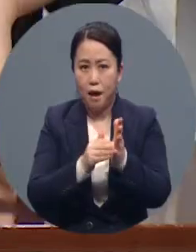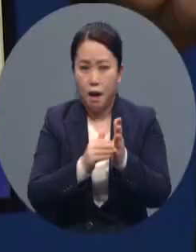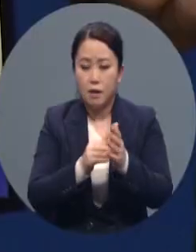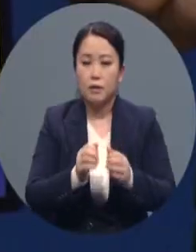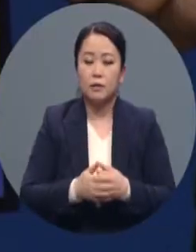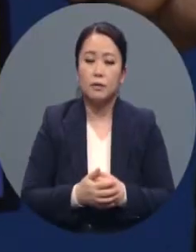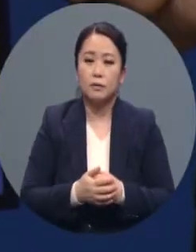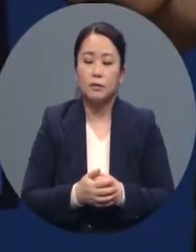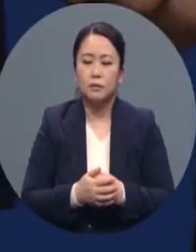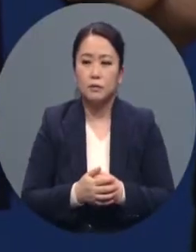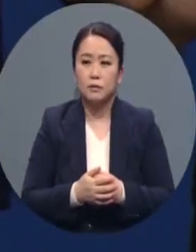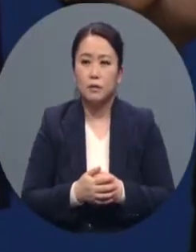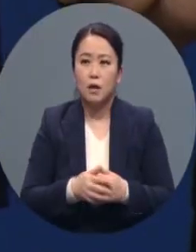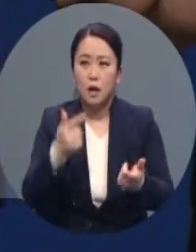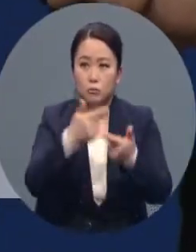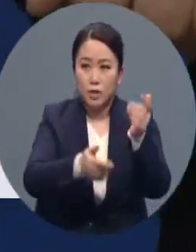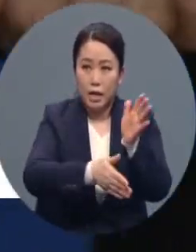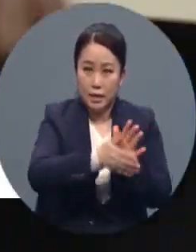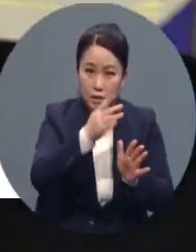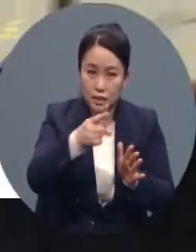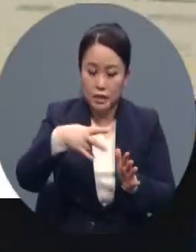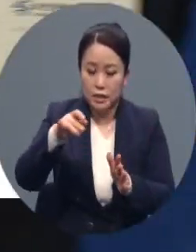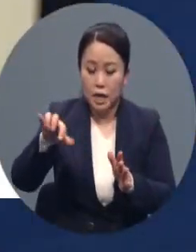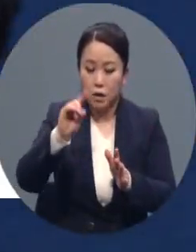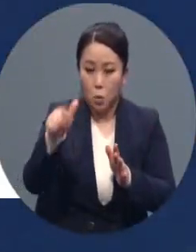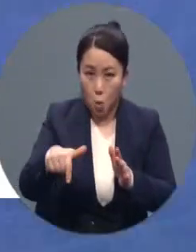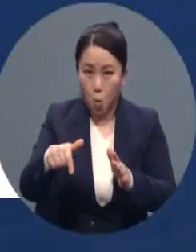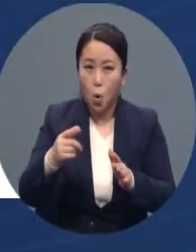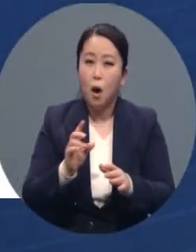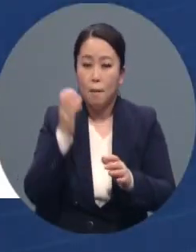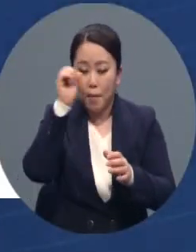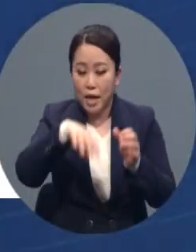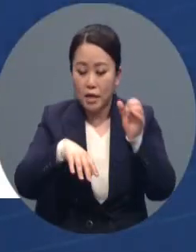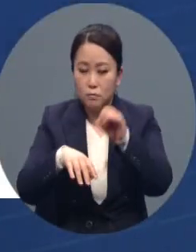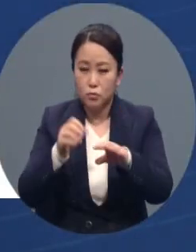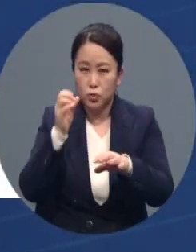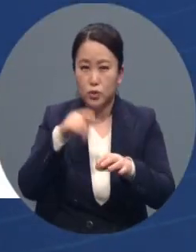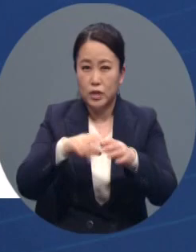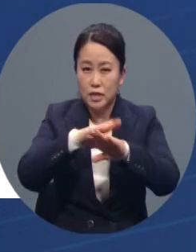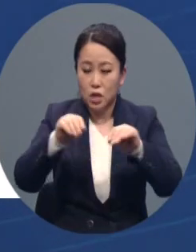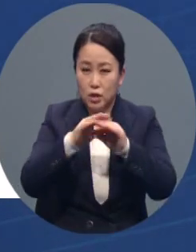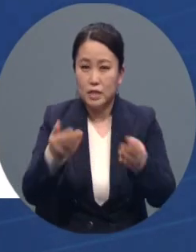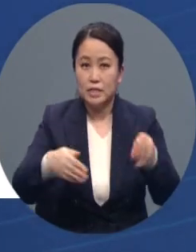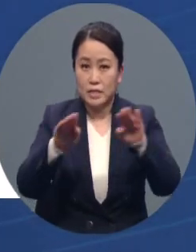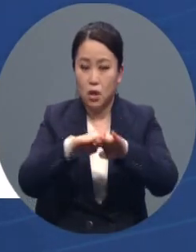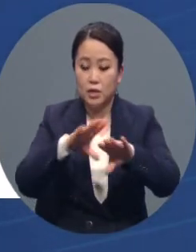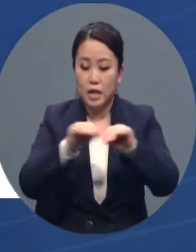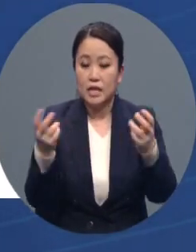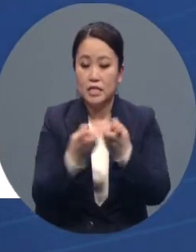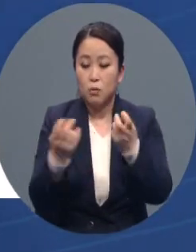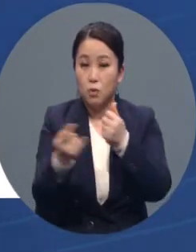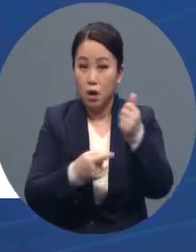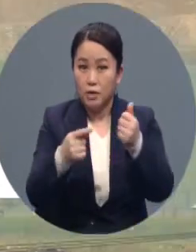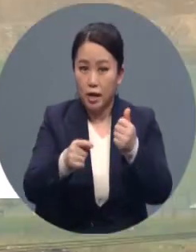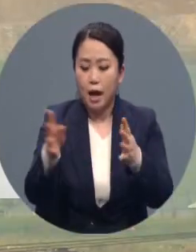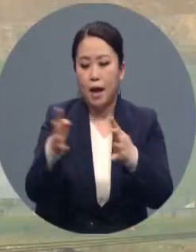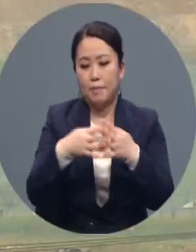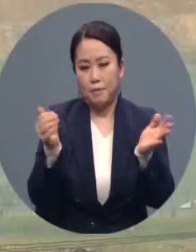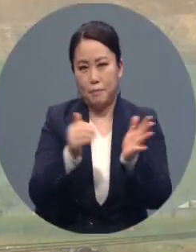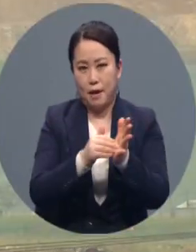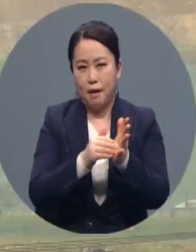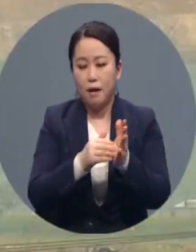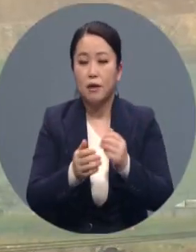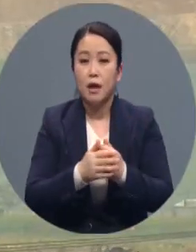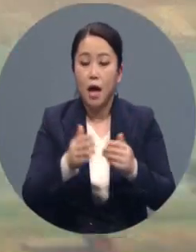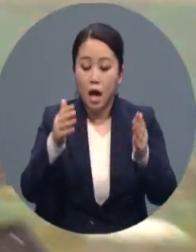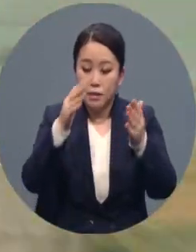만입니다. 부산광역시와 산곡 폐기물 처리시설 대책위원회 간 산곡마을 주민 이주 합의서가 체결되었습니다.